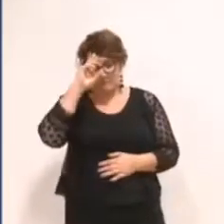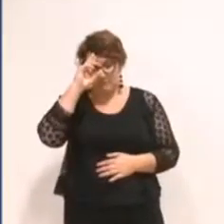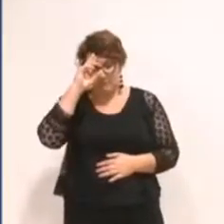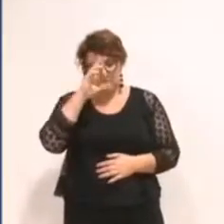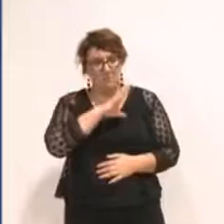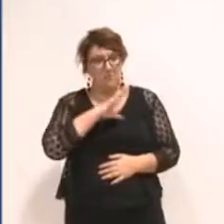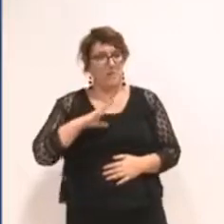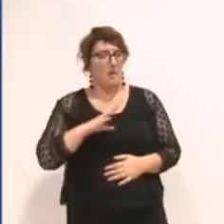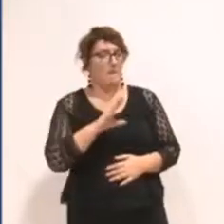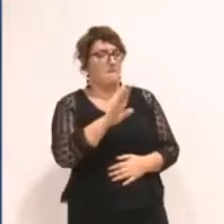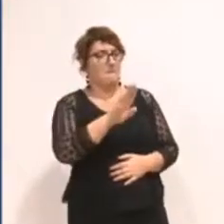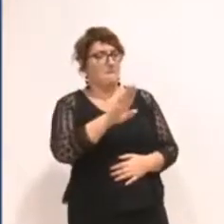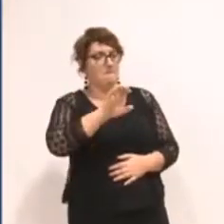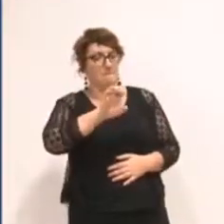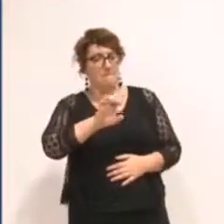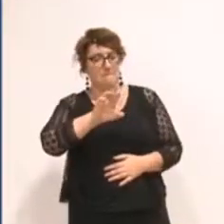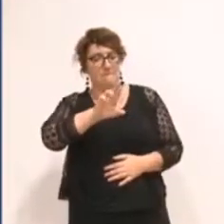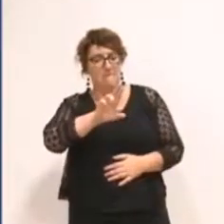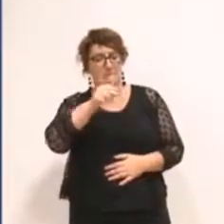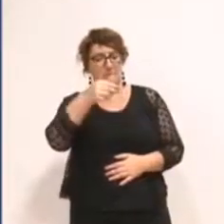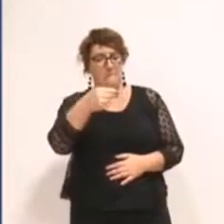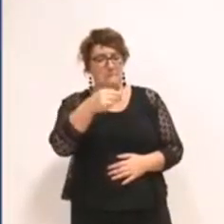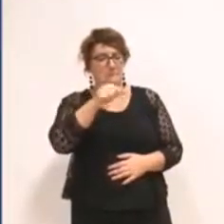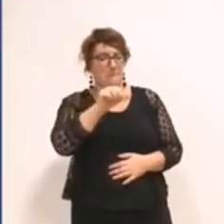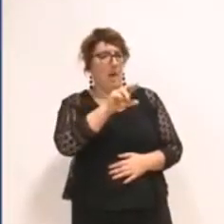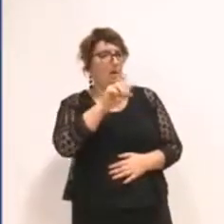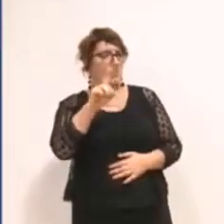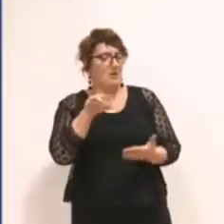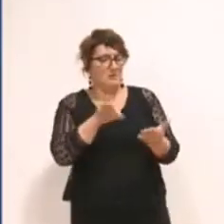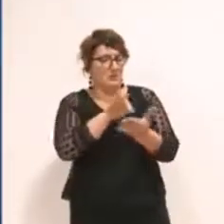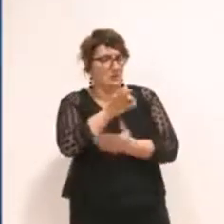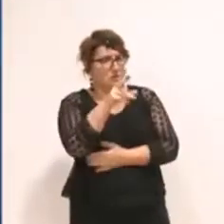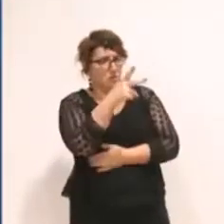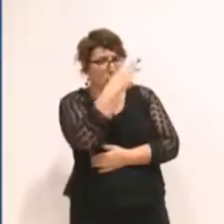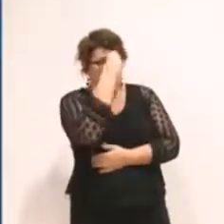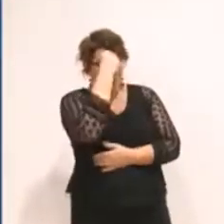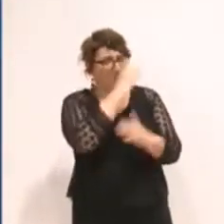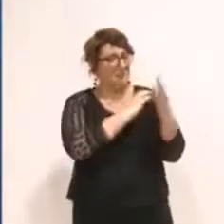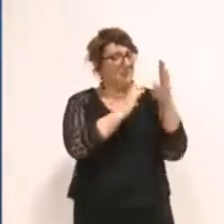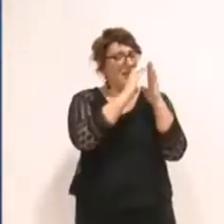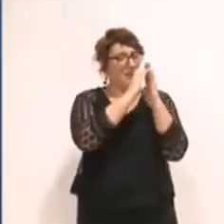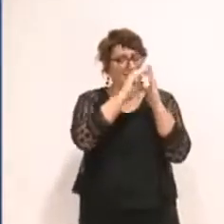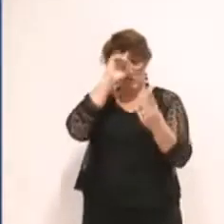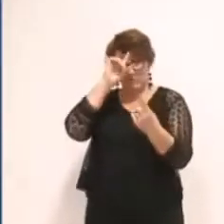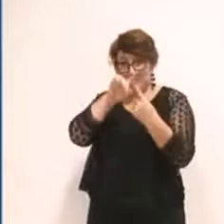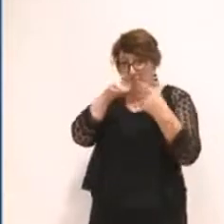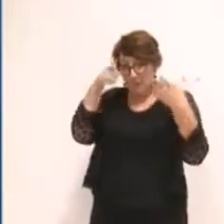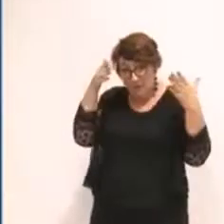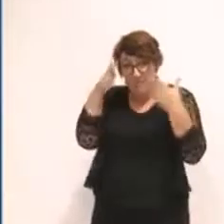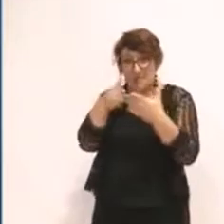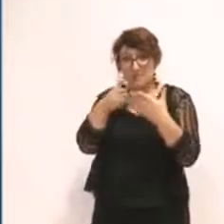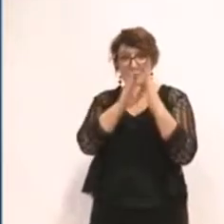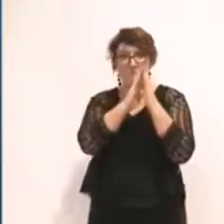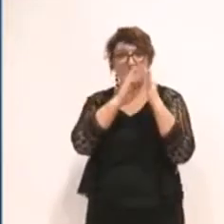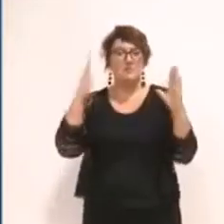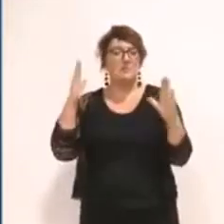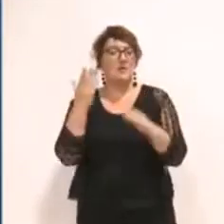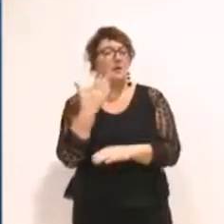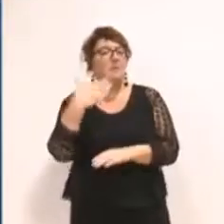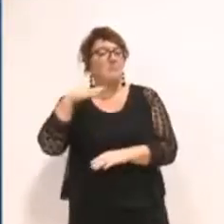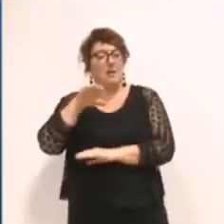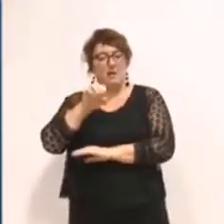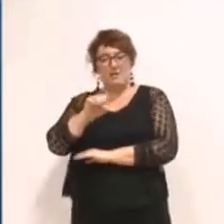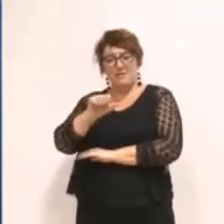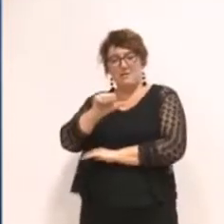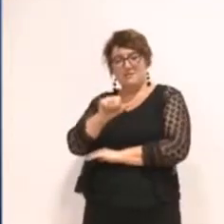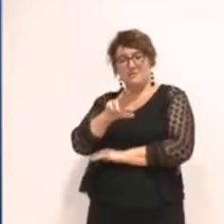Bernard, d'axer la délibération uniquement sur les bibliothèques. Mais Sarah l'a rappelé, c'est vrai que le document que vous nous